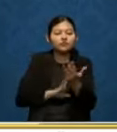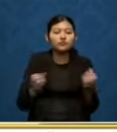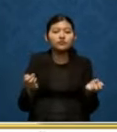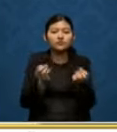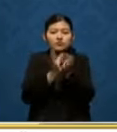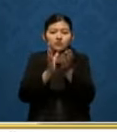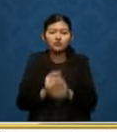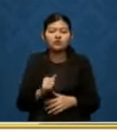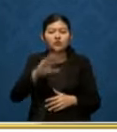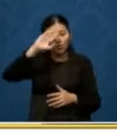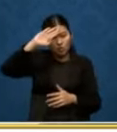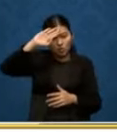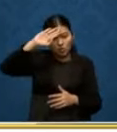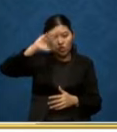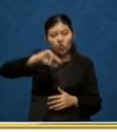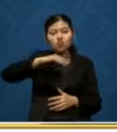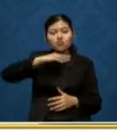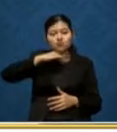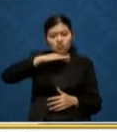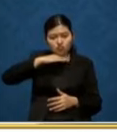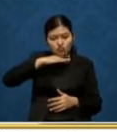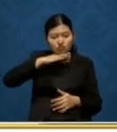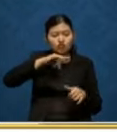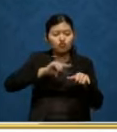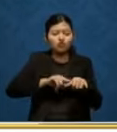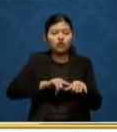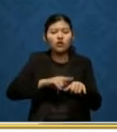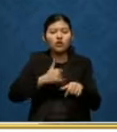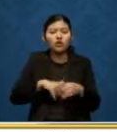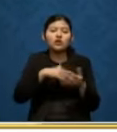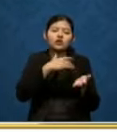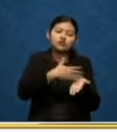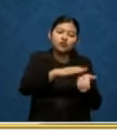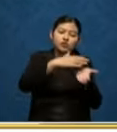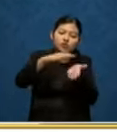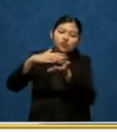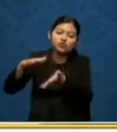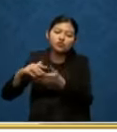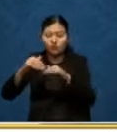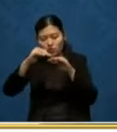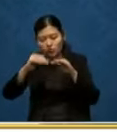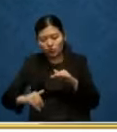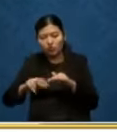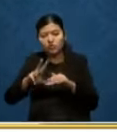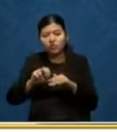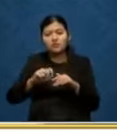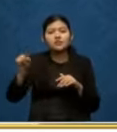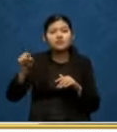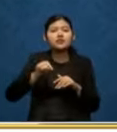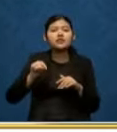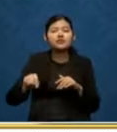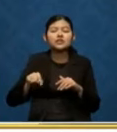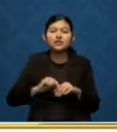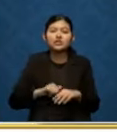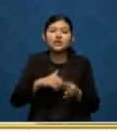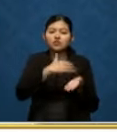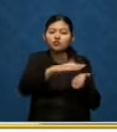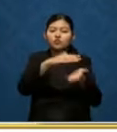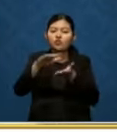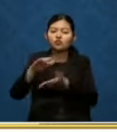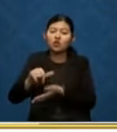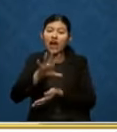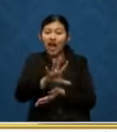แพร่ระบาดจากโรคอหิวาสุกรแอฟริกันนะครับทำให้ผลผลิตหมูลดลงนะครับไป 30%ครับจากวันจากที่ผลิตได้